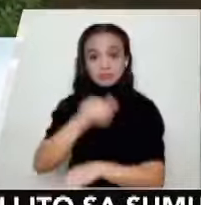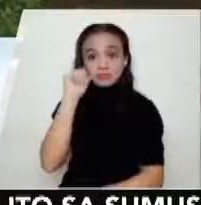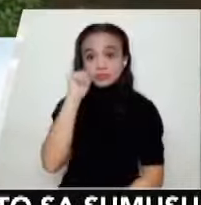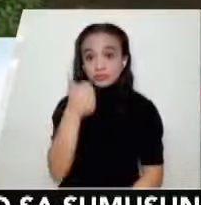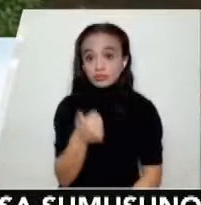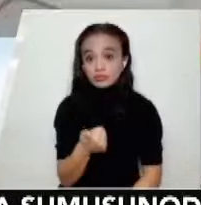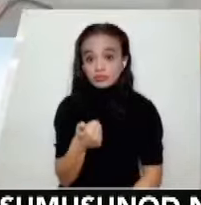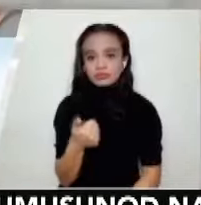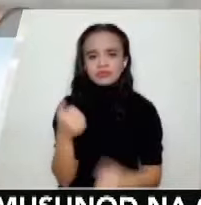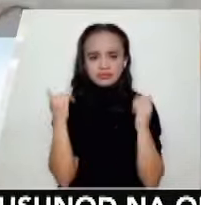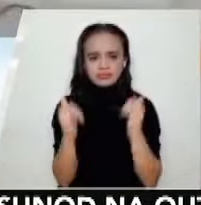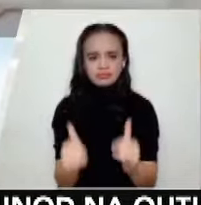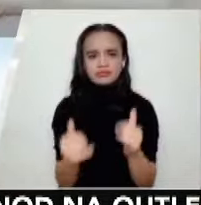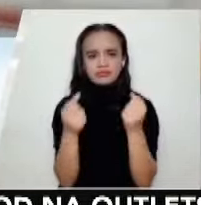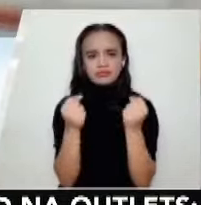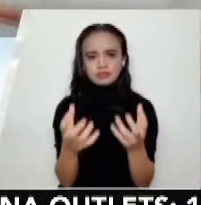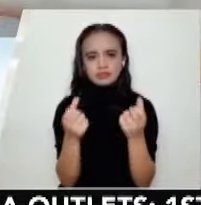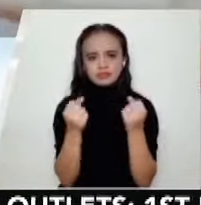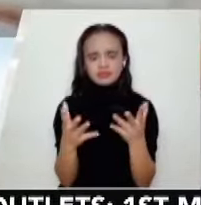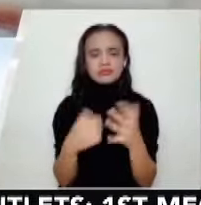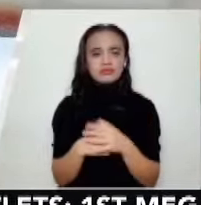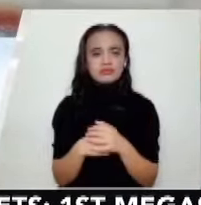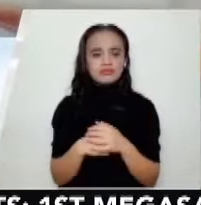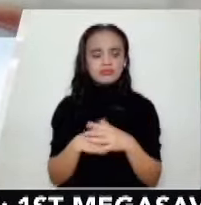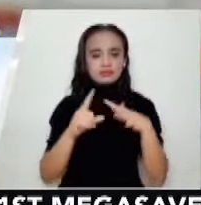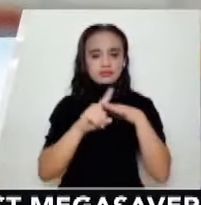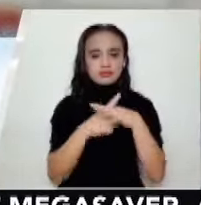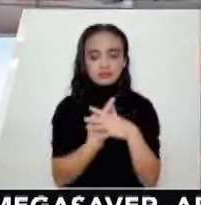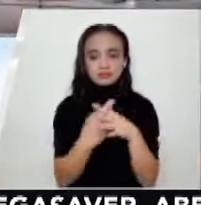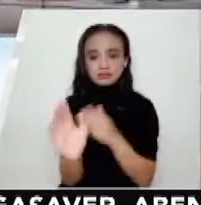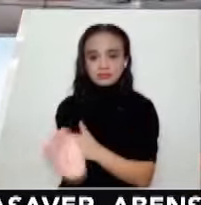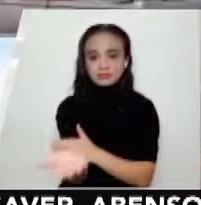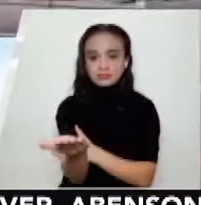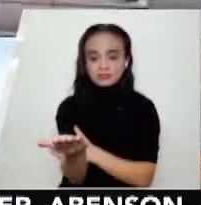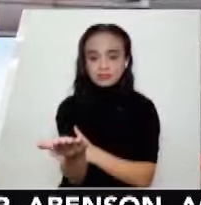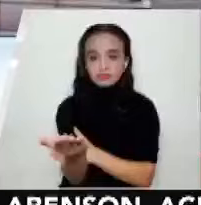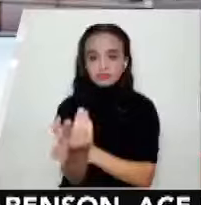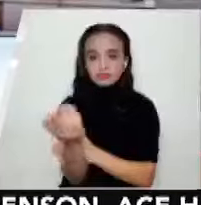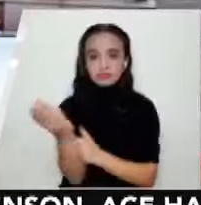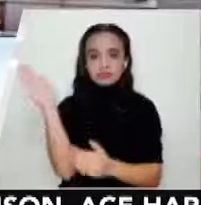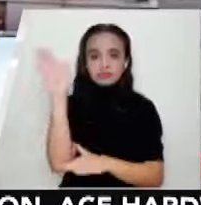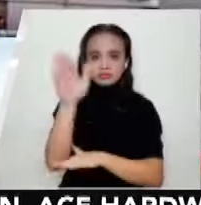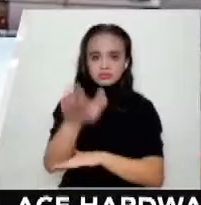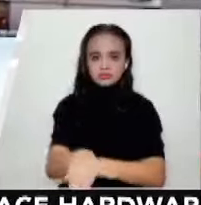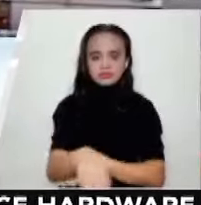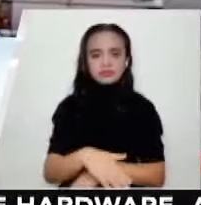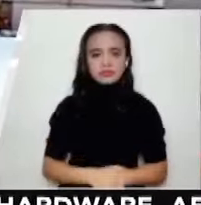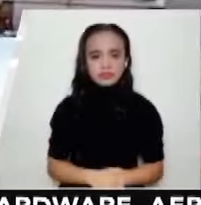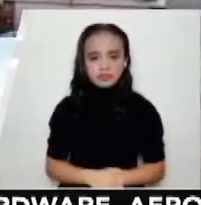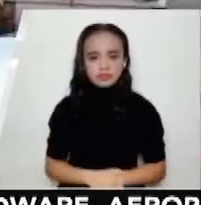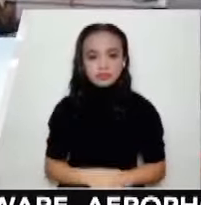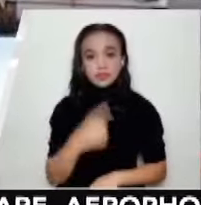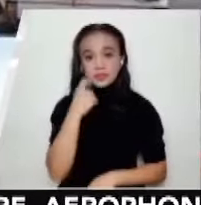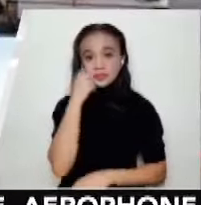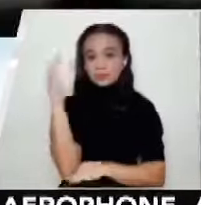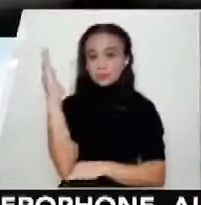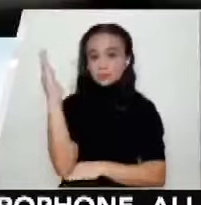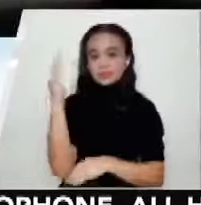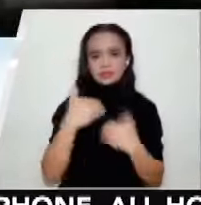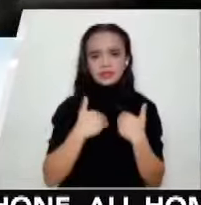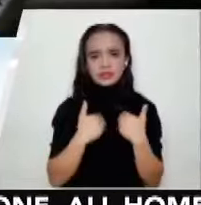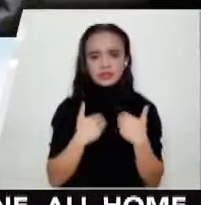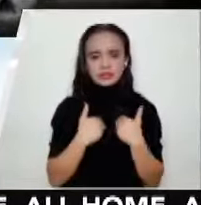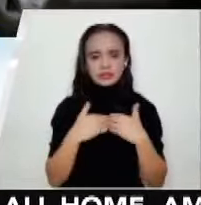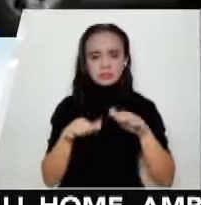rin po, starting ng madaling araw hanggang hapon. Kanina ngang bandang tanghali ay may bahagyang pagbagal na